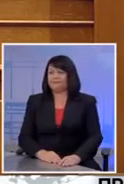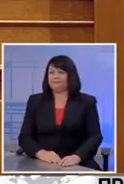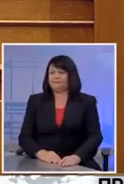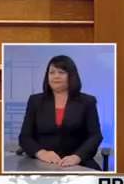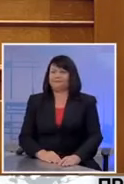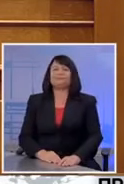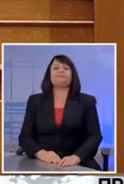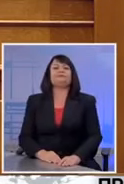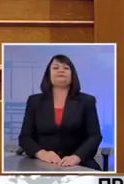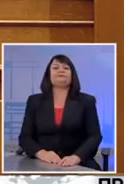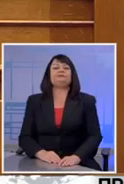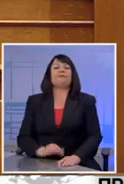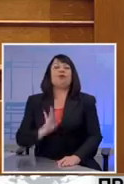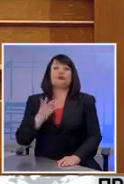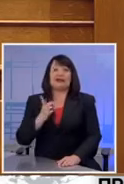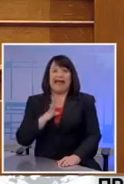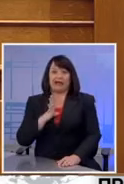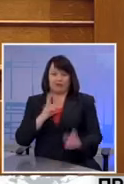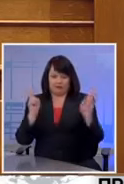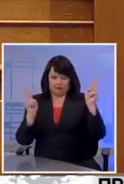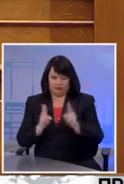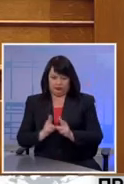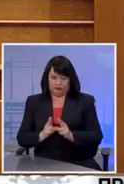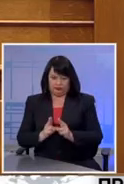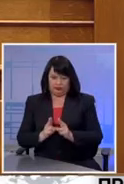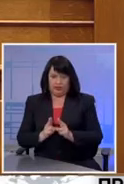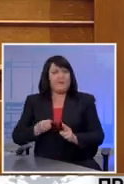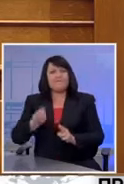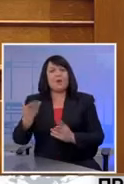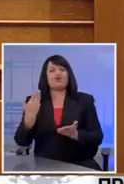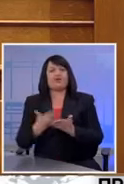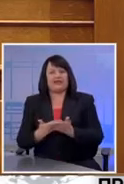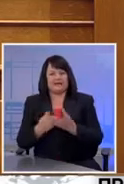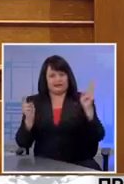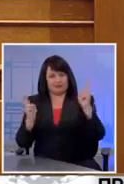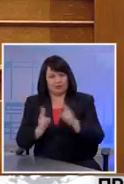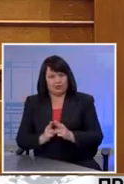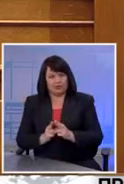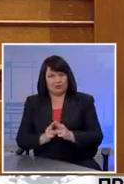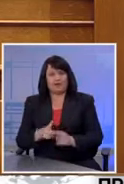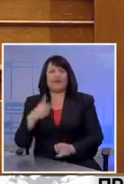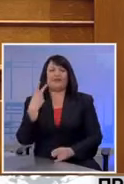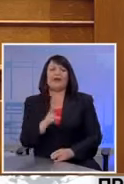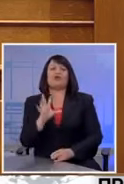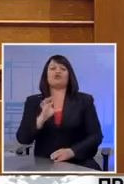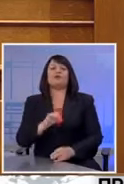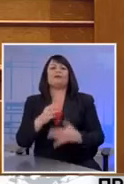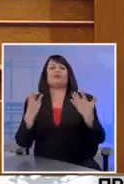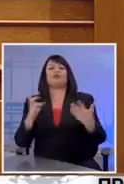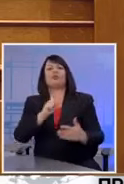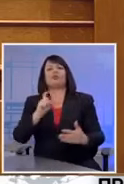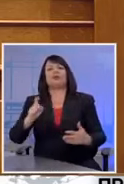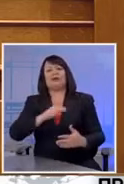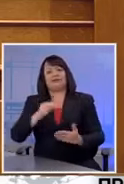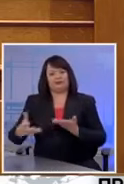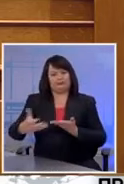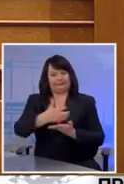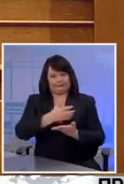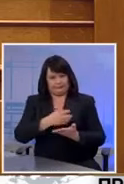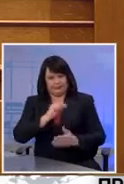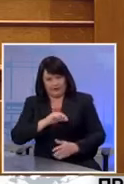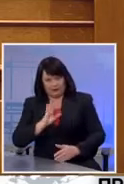ο περιορισμός λοιπόν του αριθμού των τηλεοπτικών αδειών έφερε 258 εκατομμύρια ευρώ.